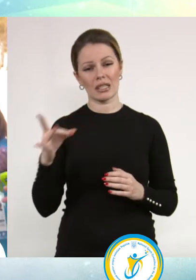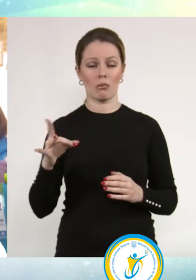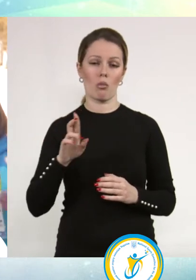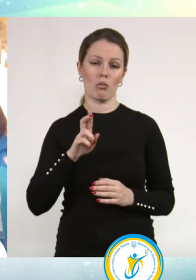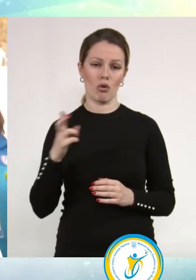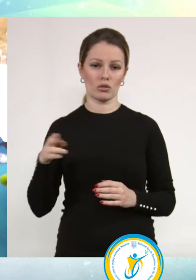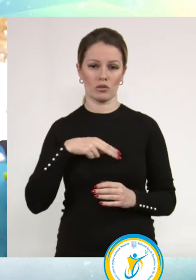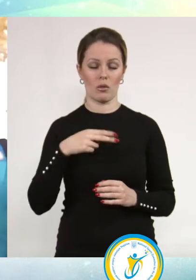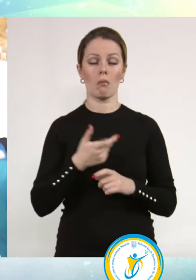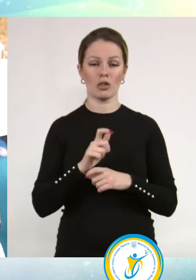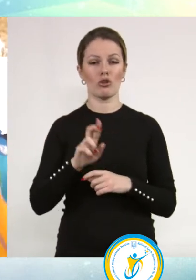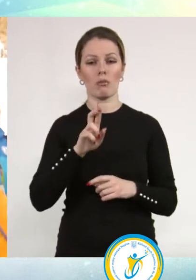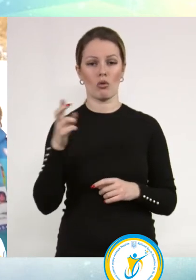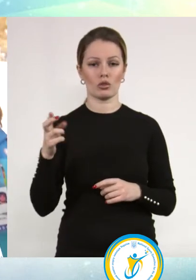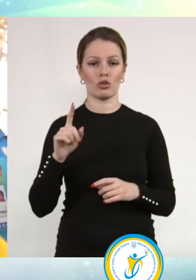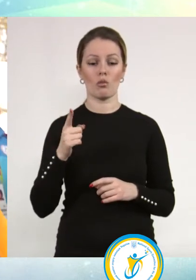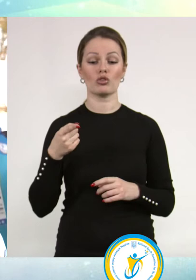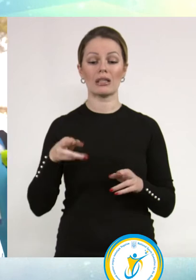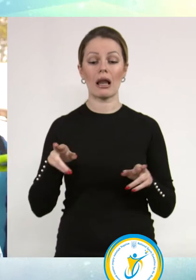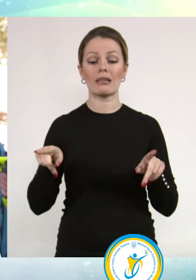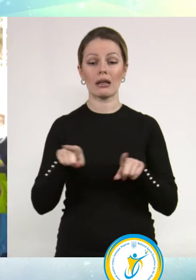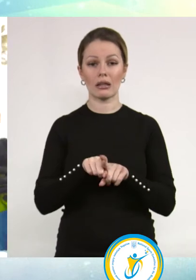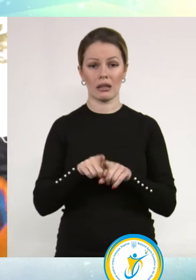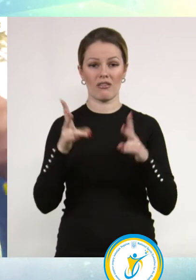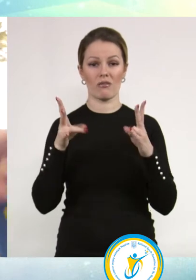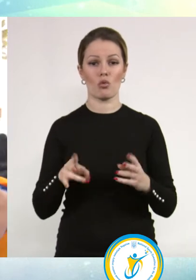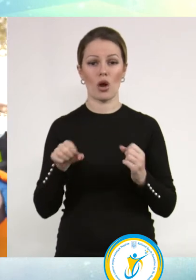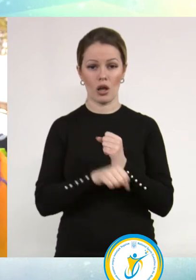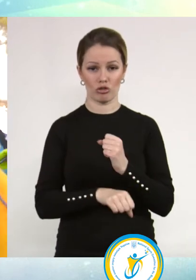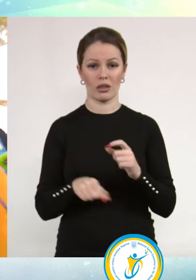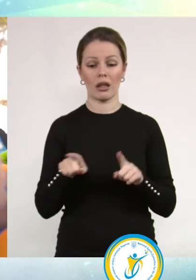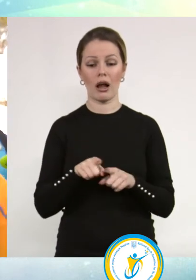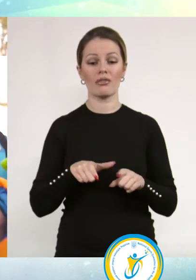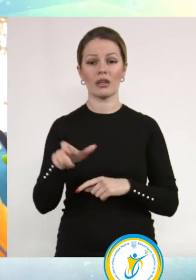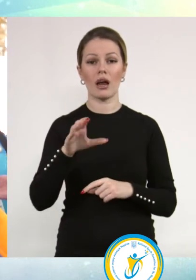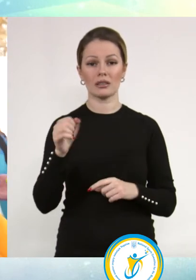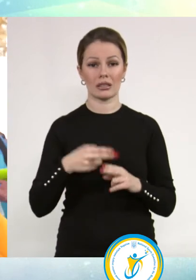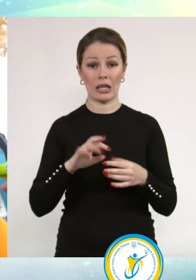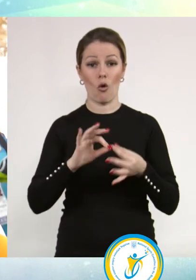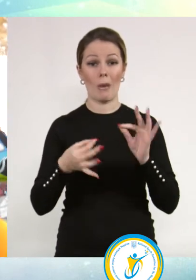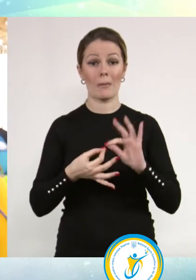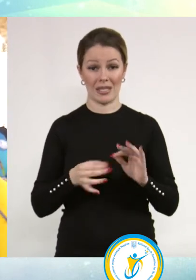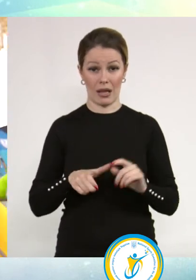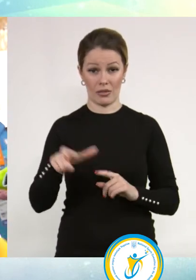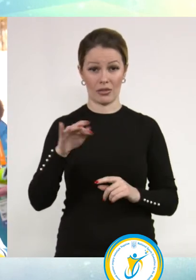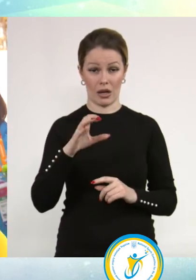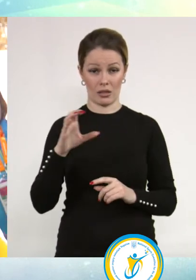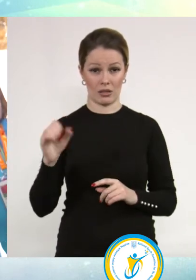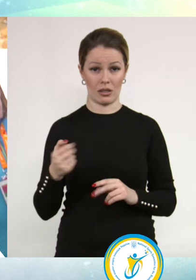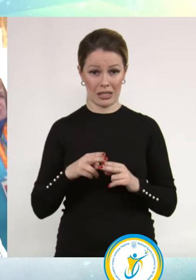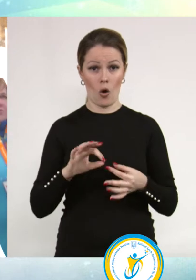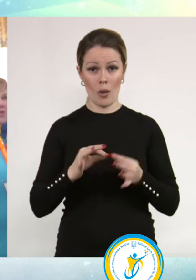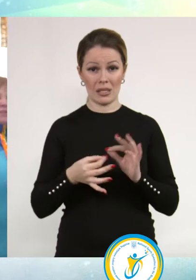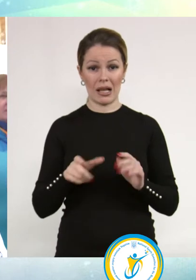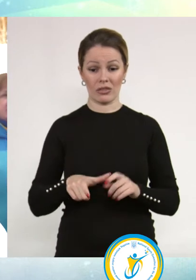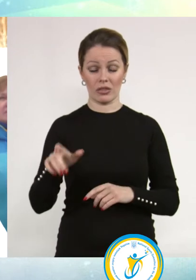бронзу, більше бронзу. Бо тому що для таких уражень така траса, це олімпійська траса. Чуєте, це олімпійська